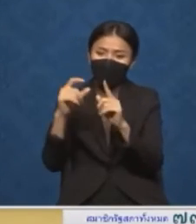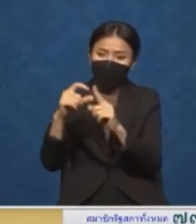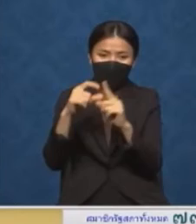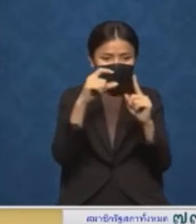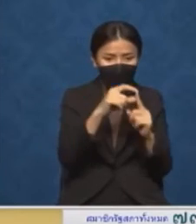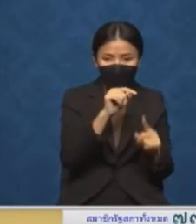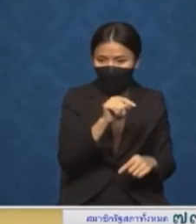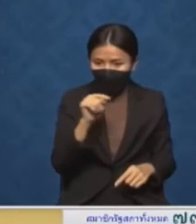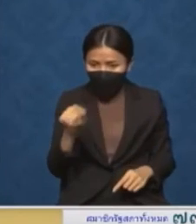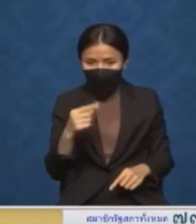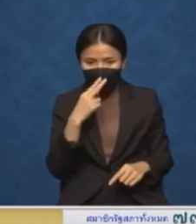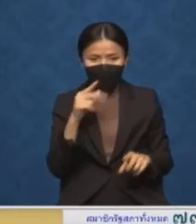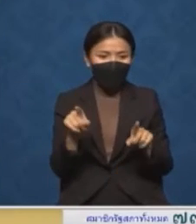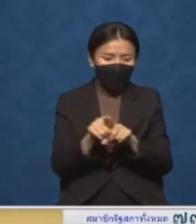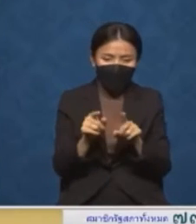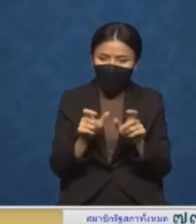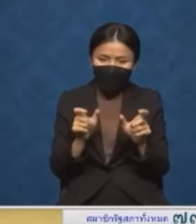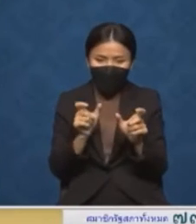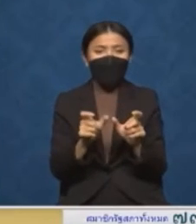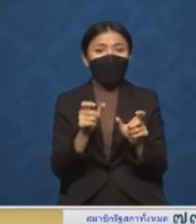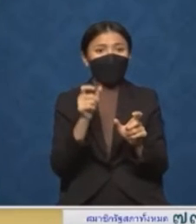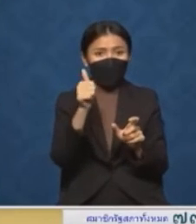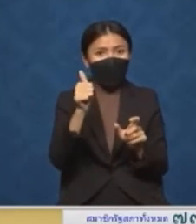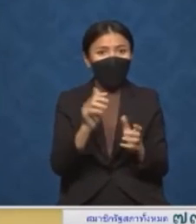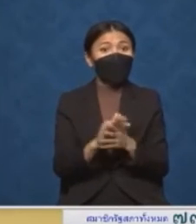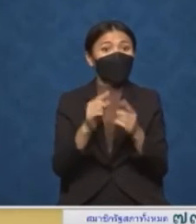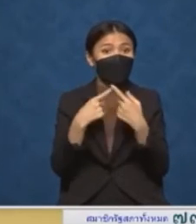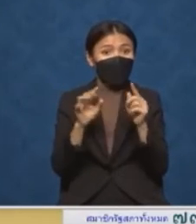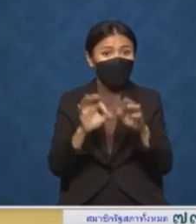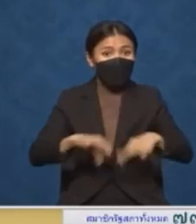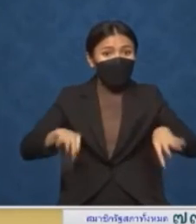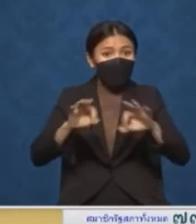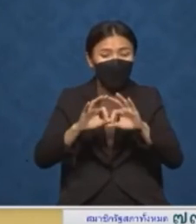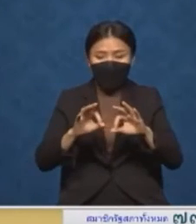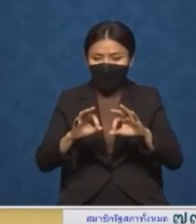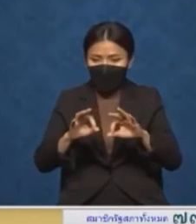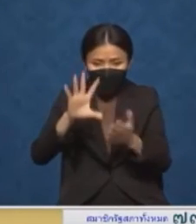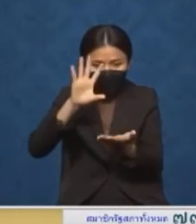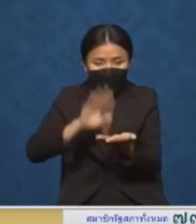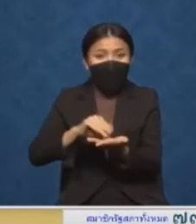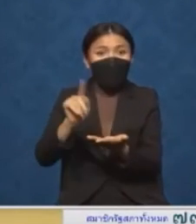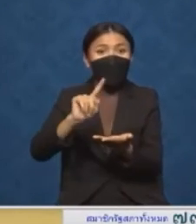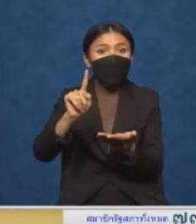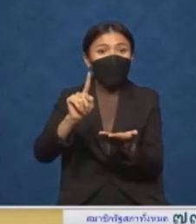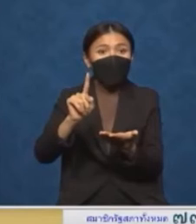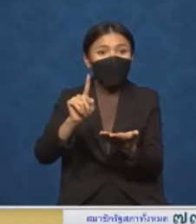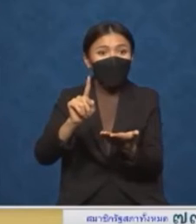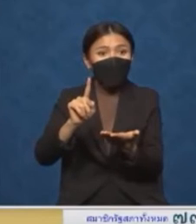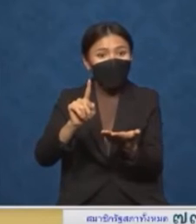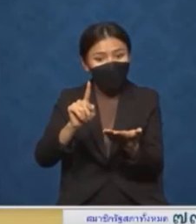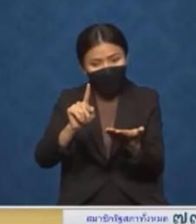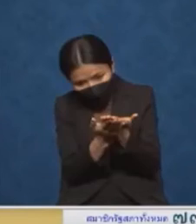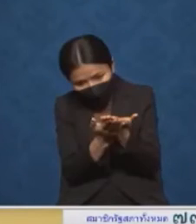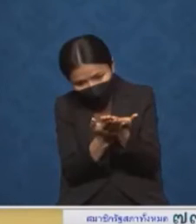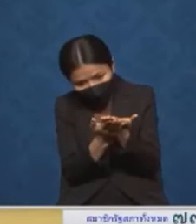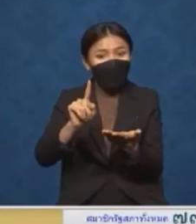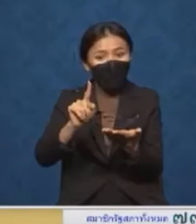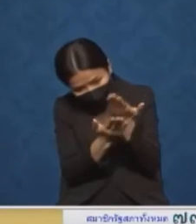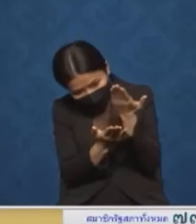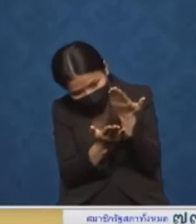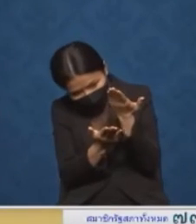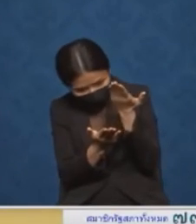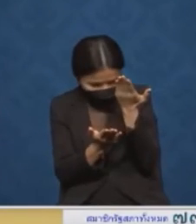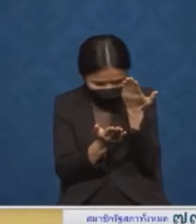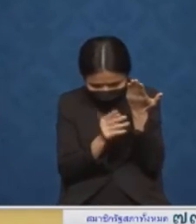างนั้นผมไม่ว่าแต่ว่าท่านต้องบันทึกอยู่ตรงไหนอย่างไรอ่ะในข้อสังเกตก็ไม่มีท่านจะเติมตรงไหน